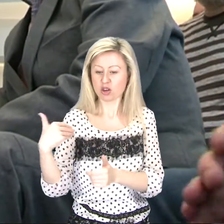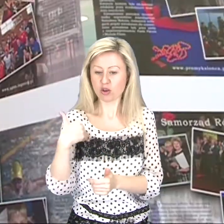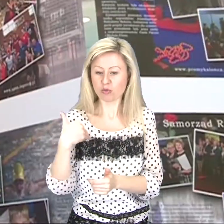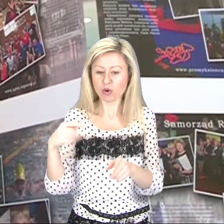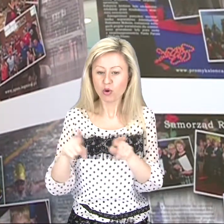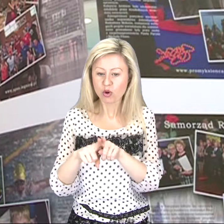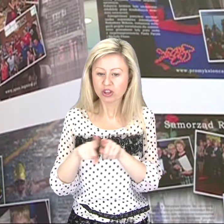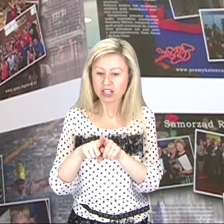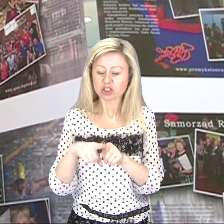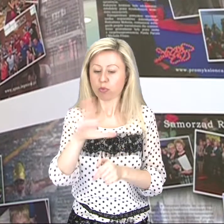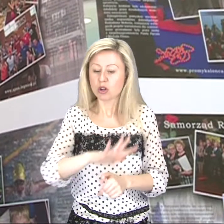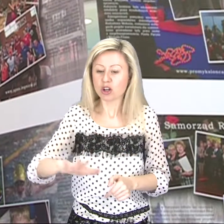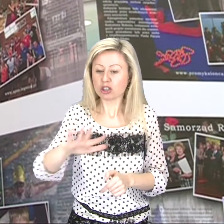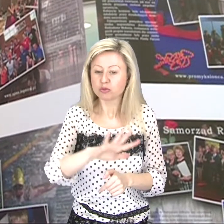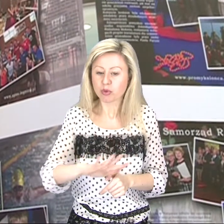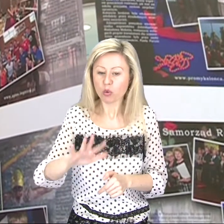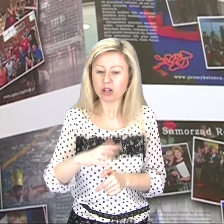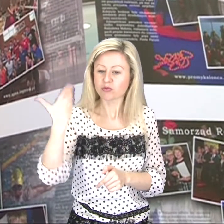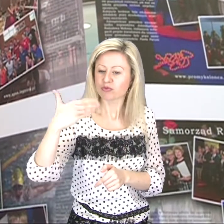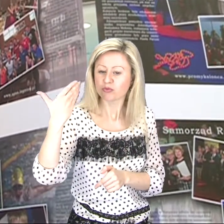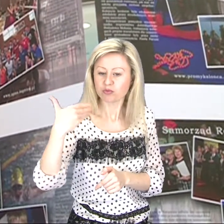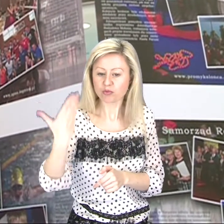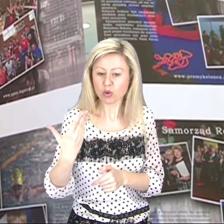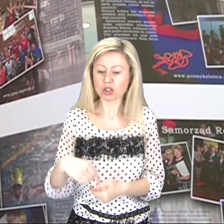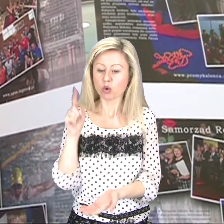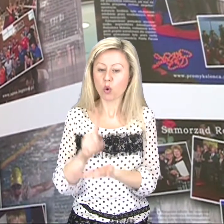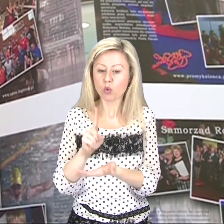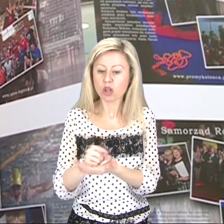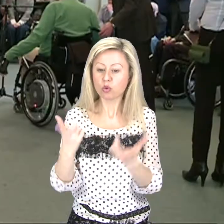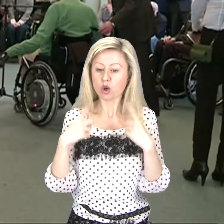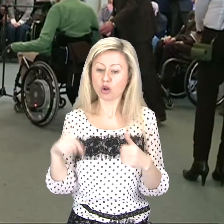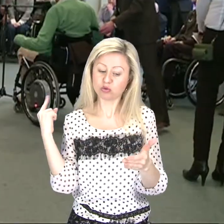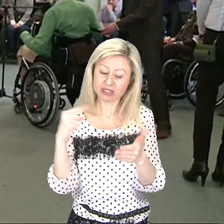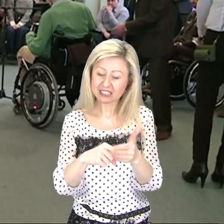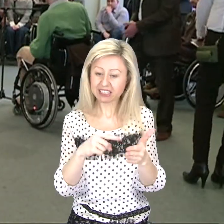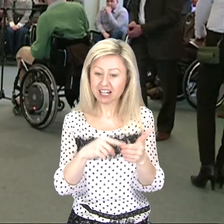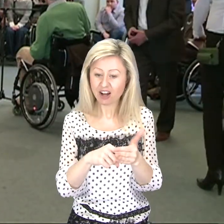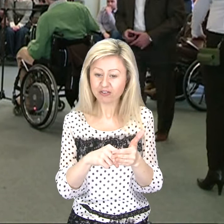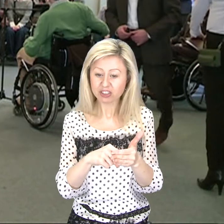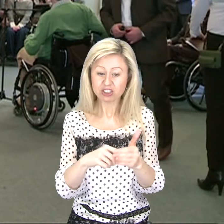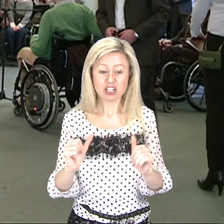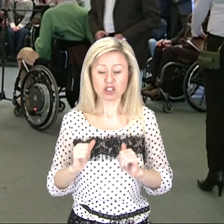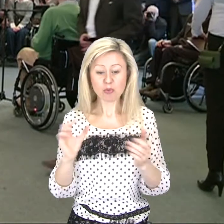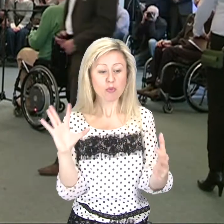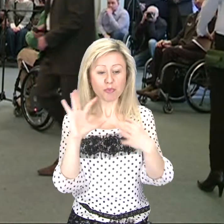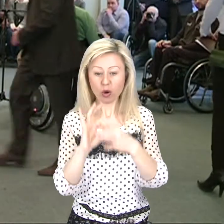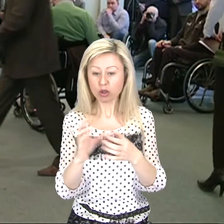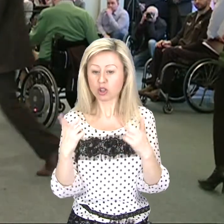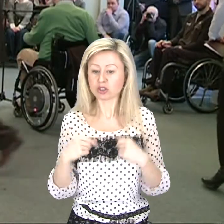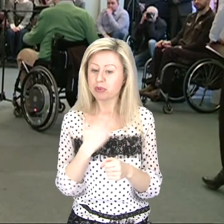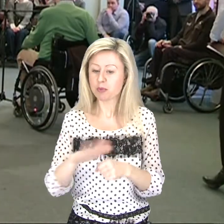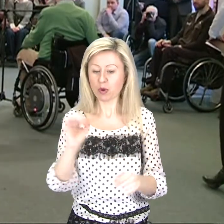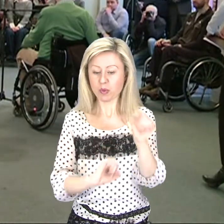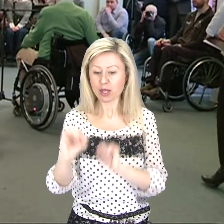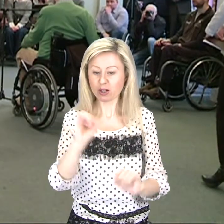społecznej, żebyśmy dotarli do wszystkich osób, możliwie do wszystkich osób niepełnosprawnych, które mają ochotę się z nami zintegrować, które mają